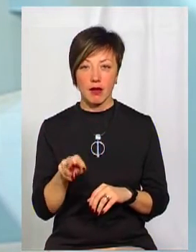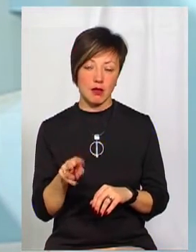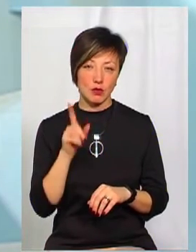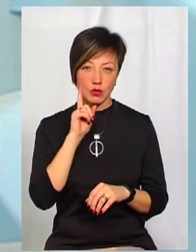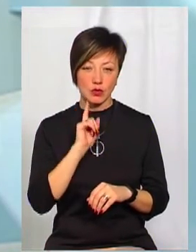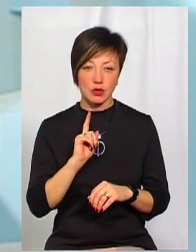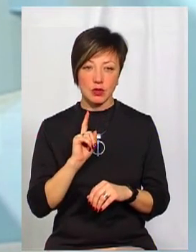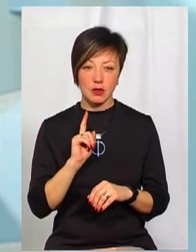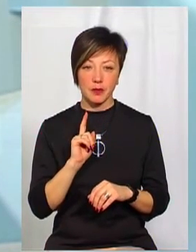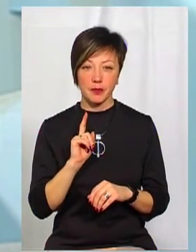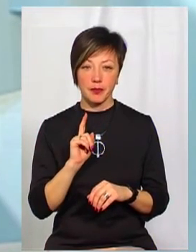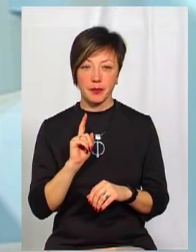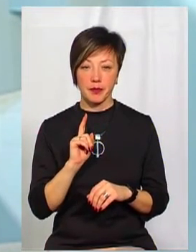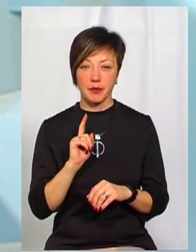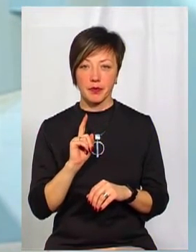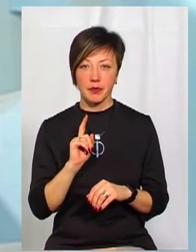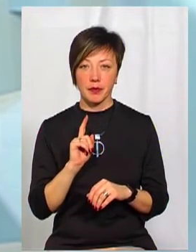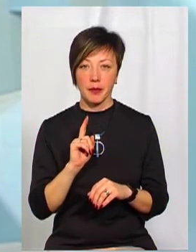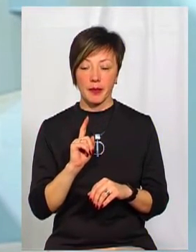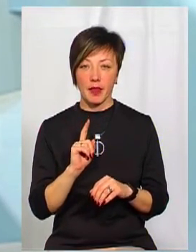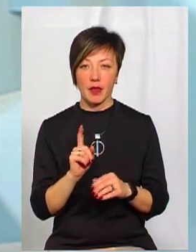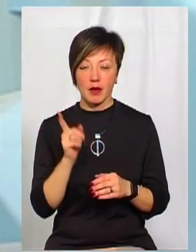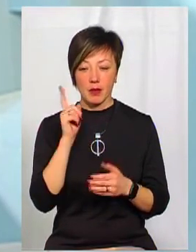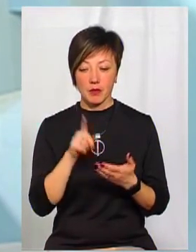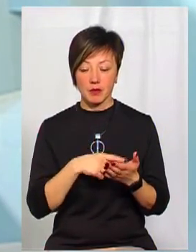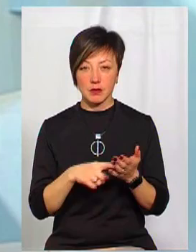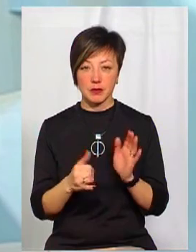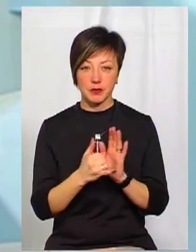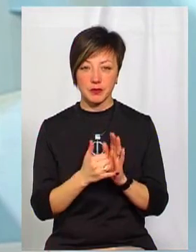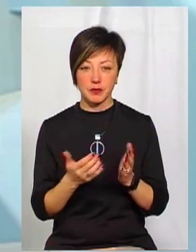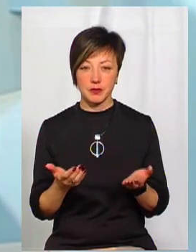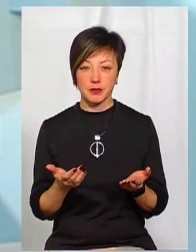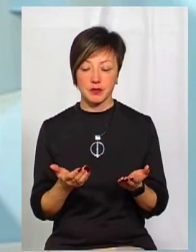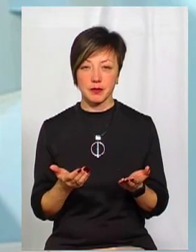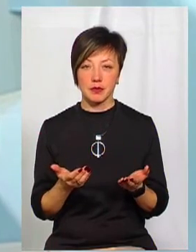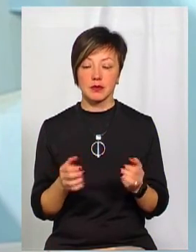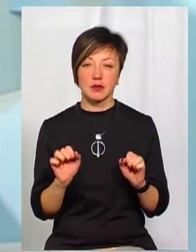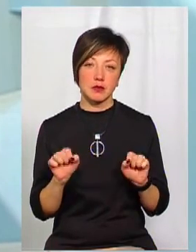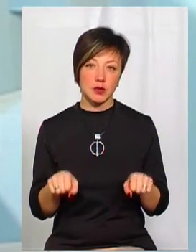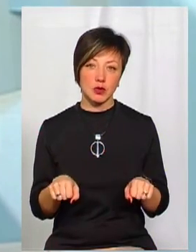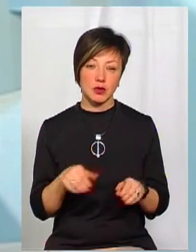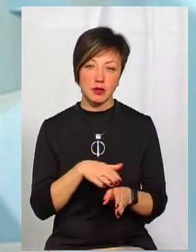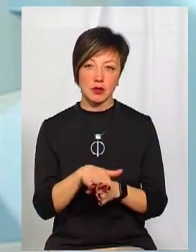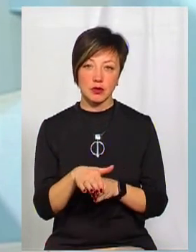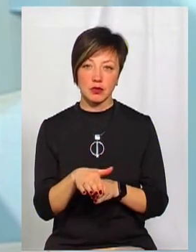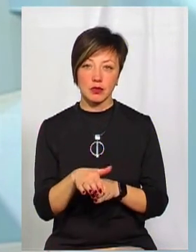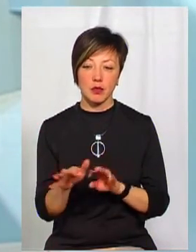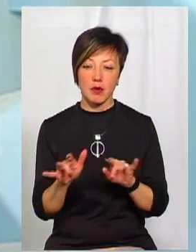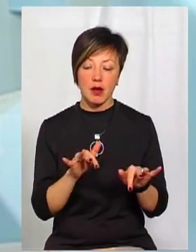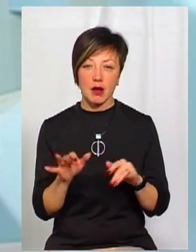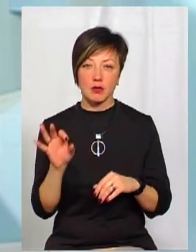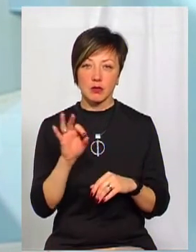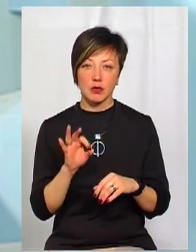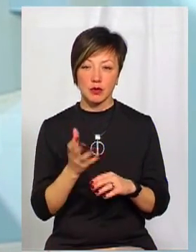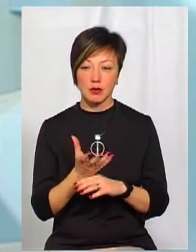таке приложення, яким теж можна здійснювати операції